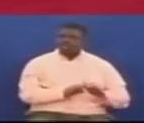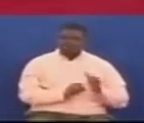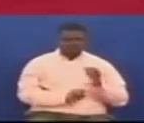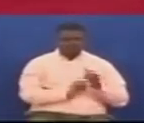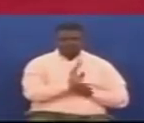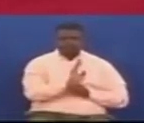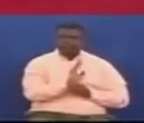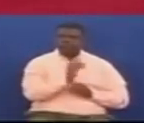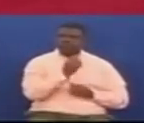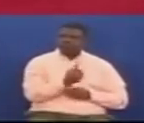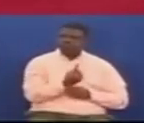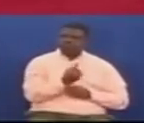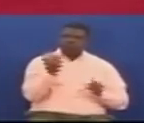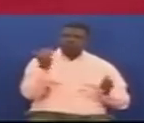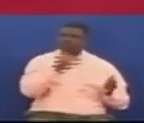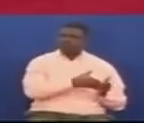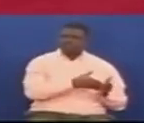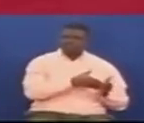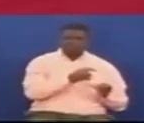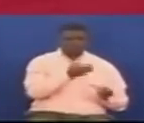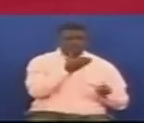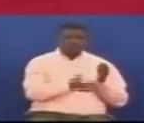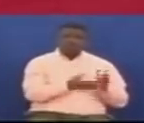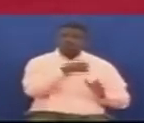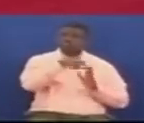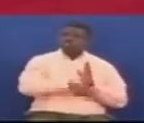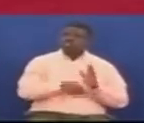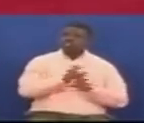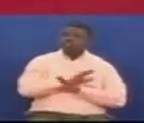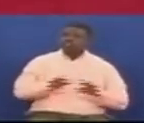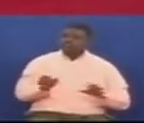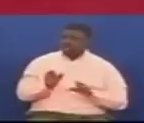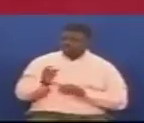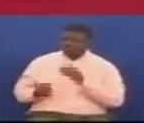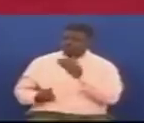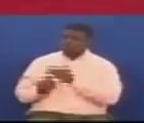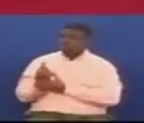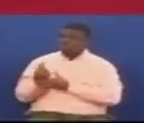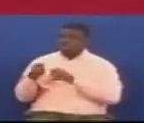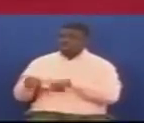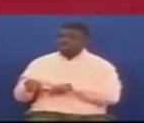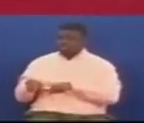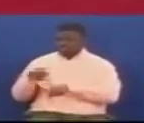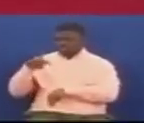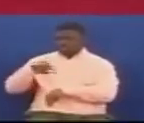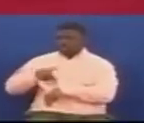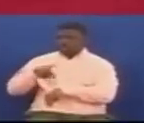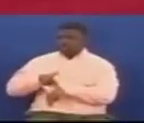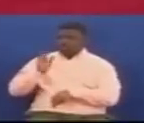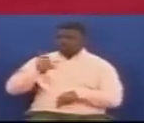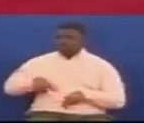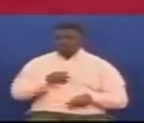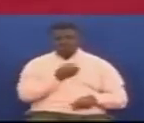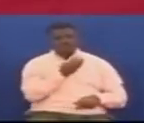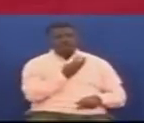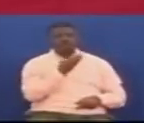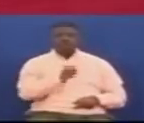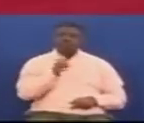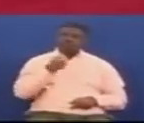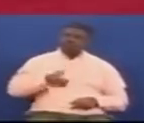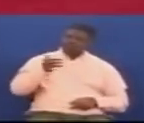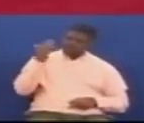wa tarakimu moja na kufikia kiwango cha chini kabisa kuwahi kutokea katika kipindi cha miaka 40